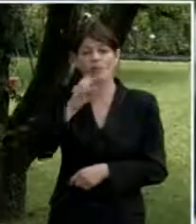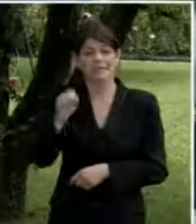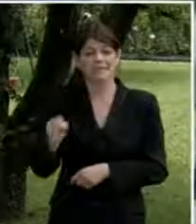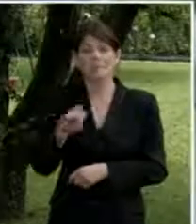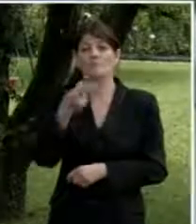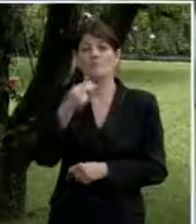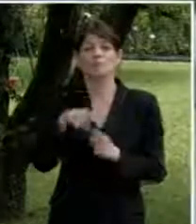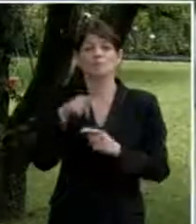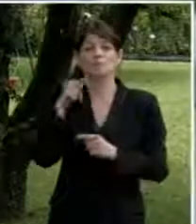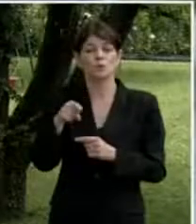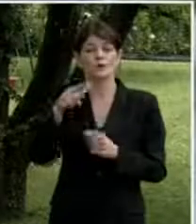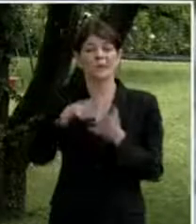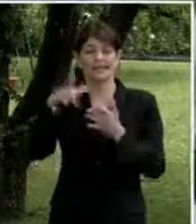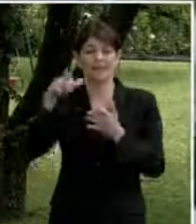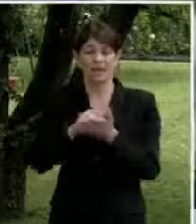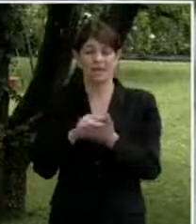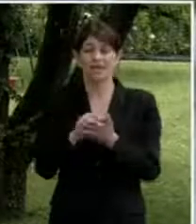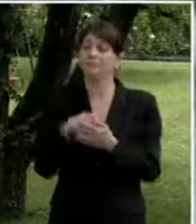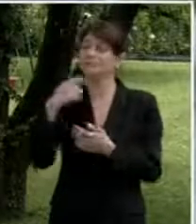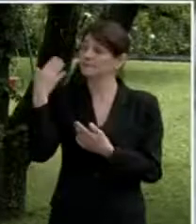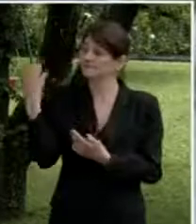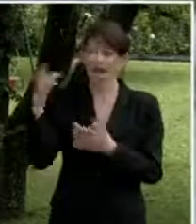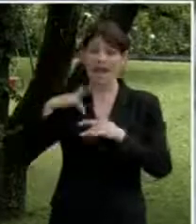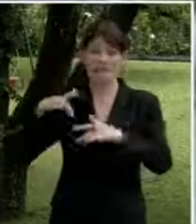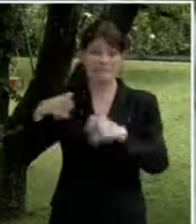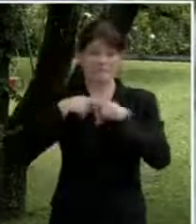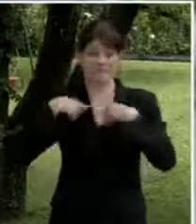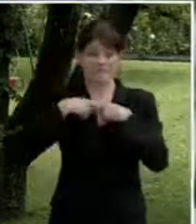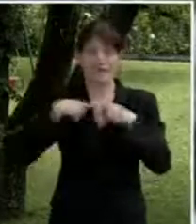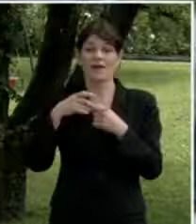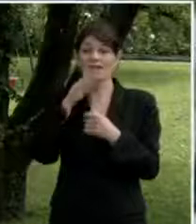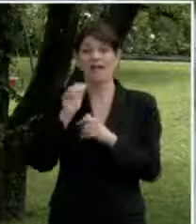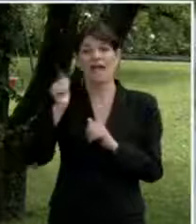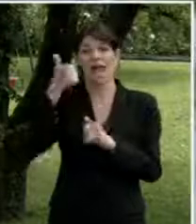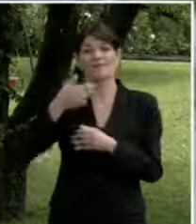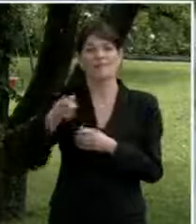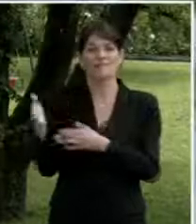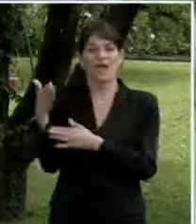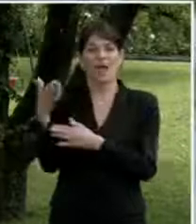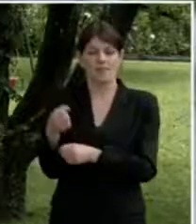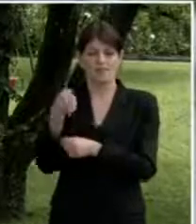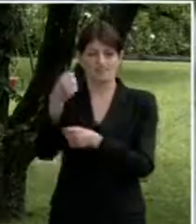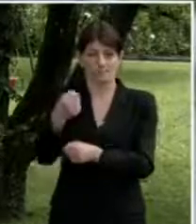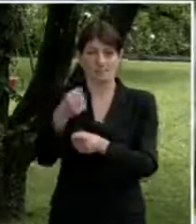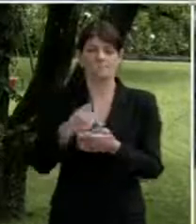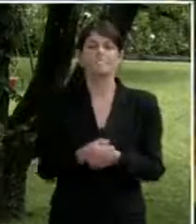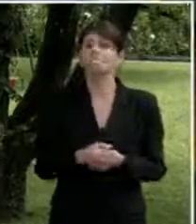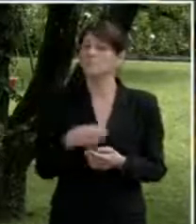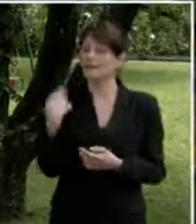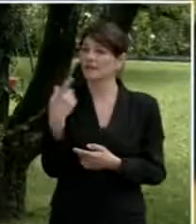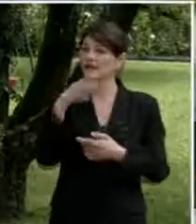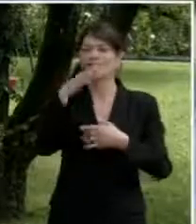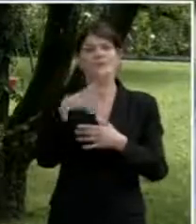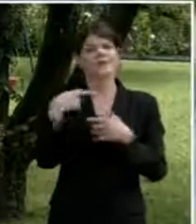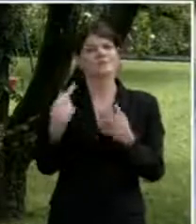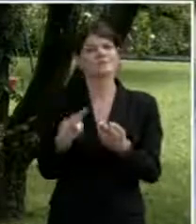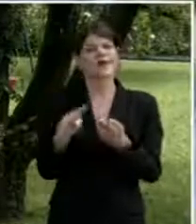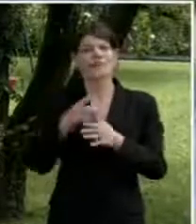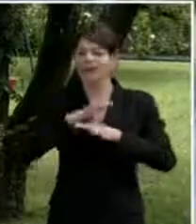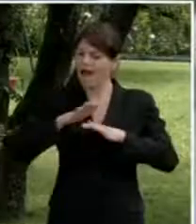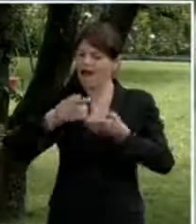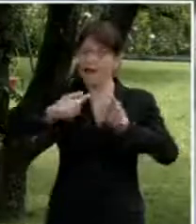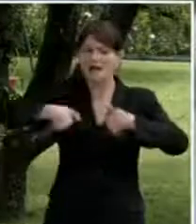den anwesenden PfadfinderInnen und Pfadfindern 11 Fahnen überreichen. Diese werden sie dann symbolisch in